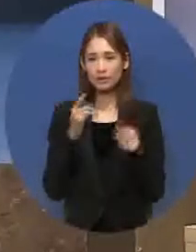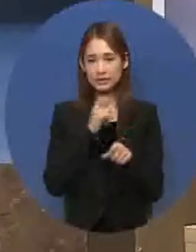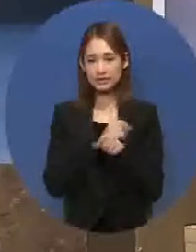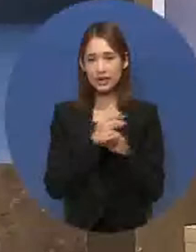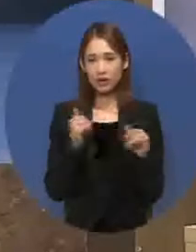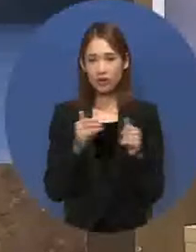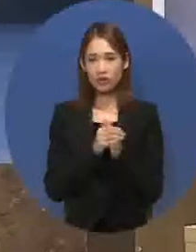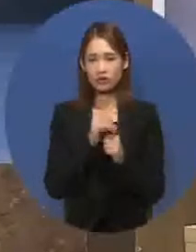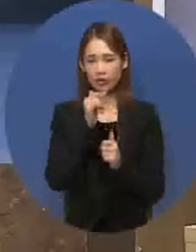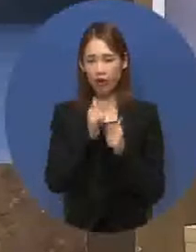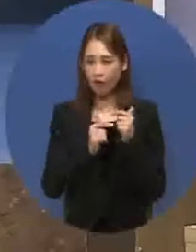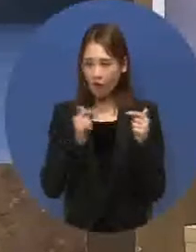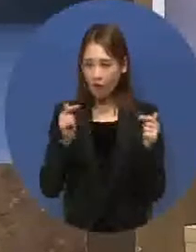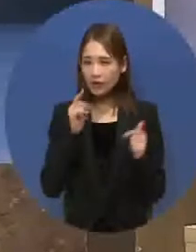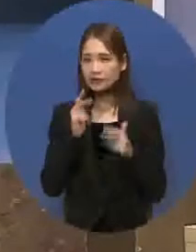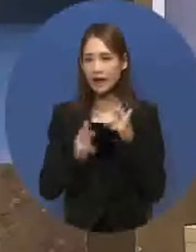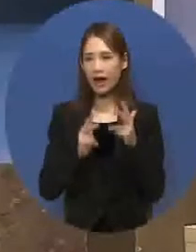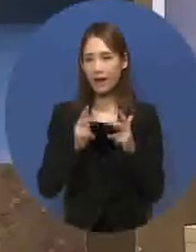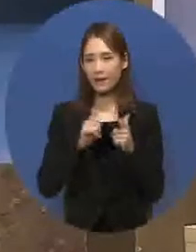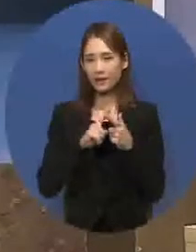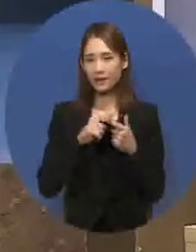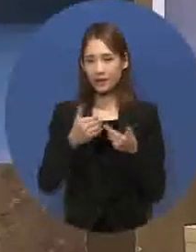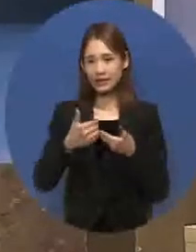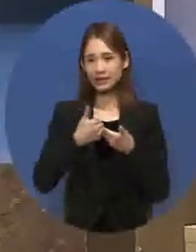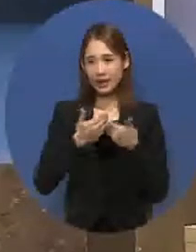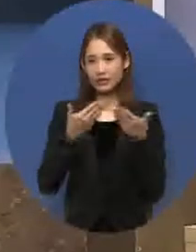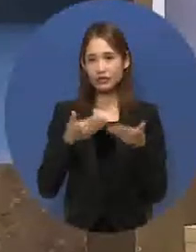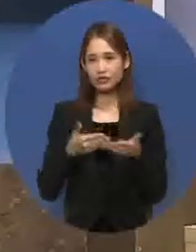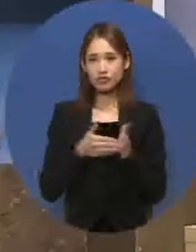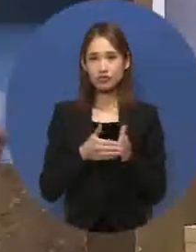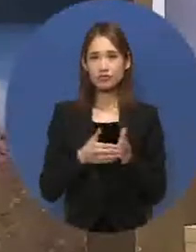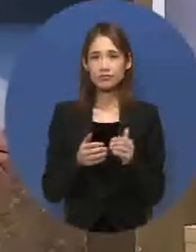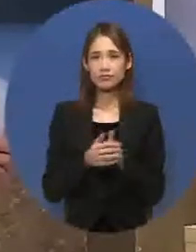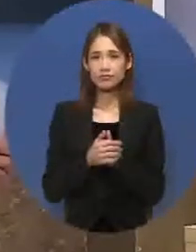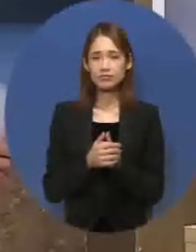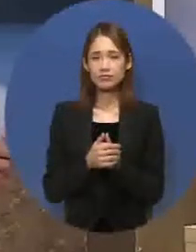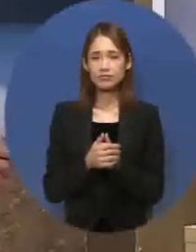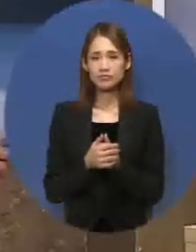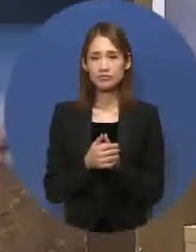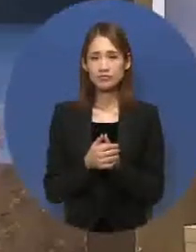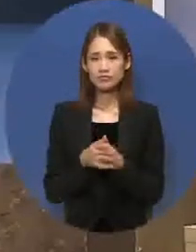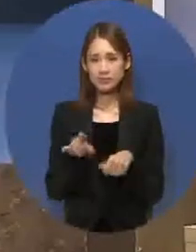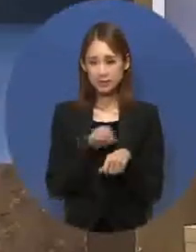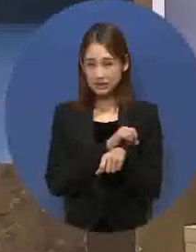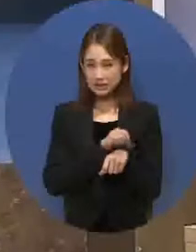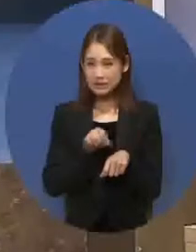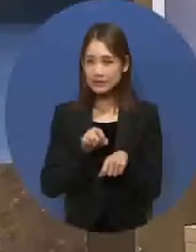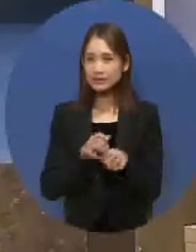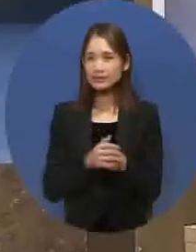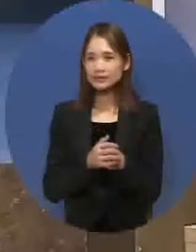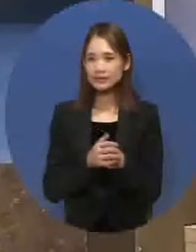이런 여러 예. 사업들에 대해서 제안을 해 주셨는데 특히 그